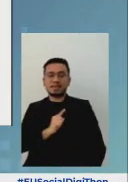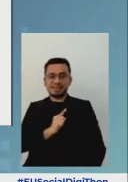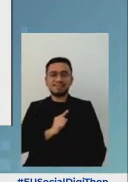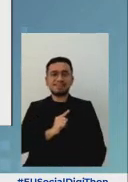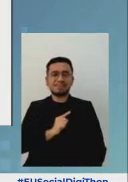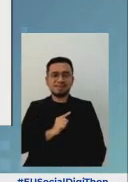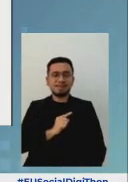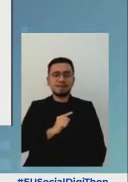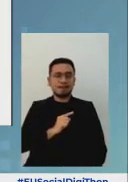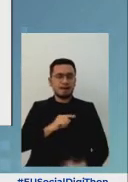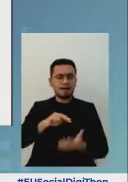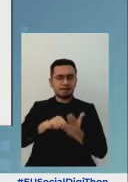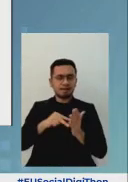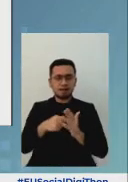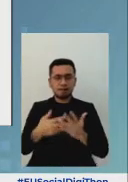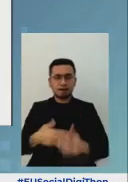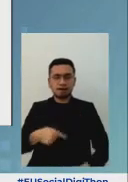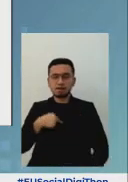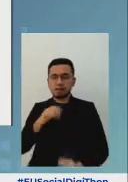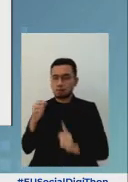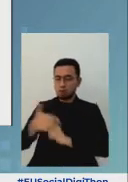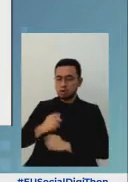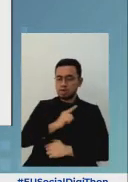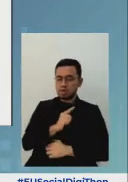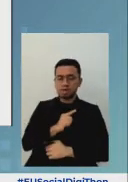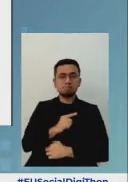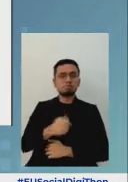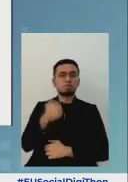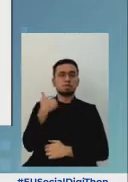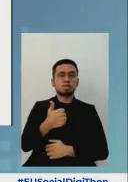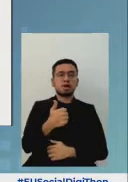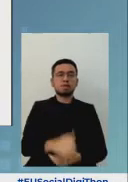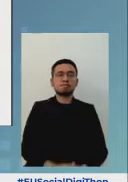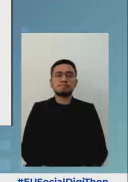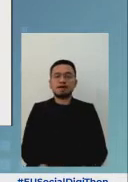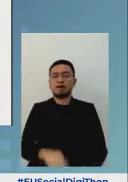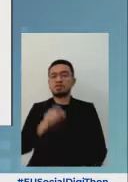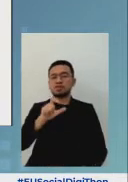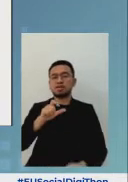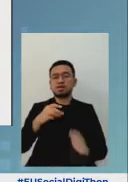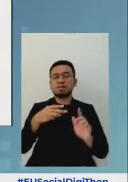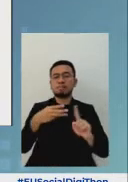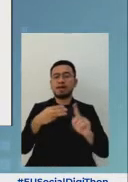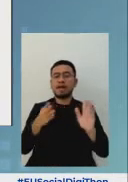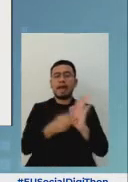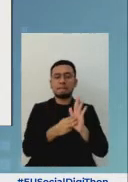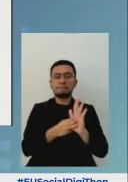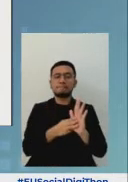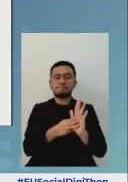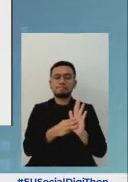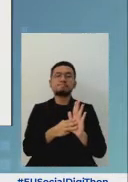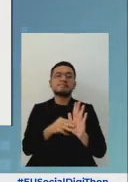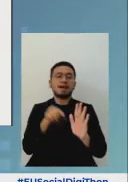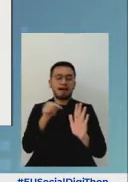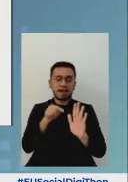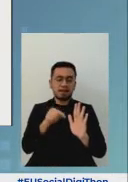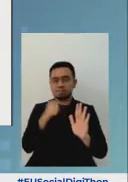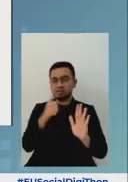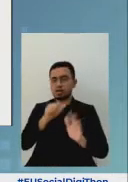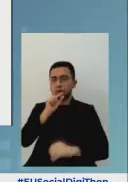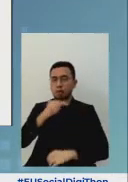dia melindungi dirinya di ranah daring. Nah, CBM nih, kesatuan yang bisa membuat kita jadi aku netizen